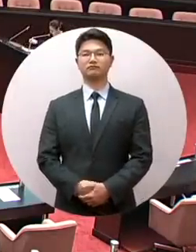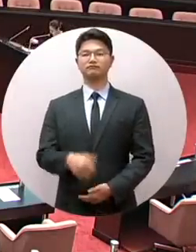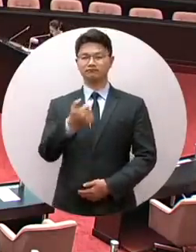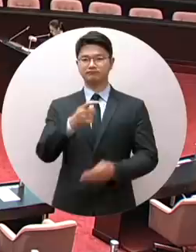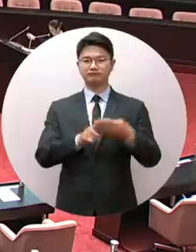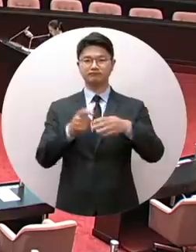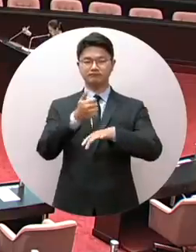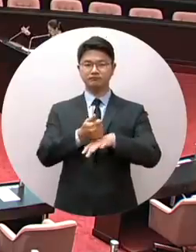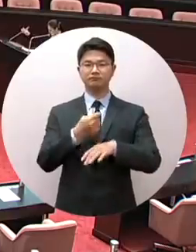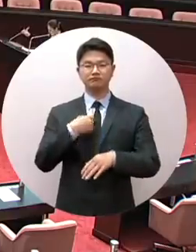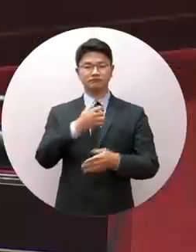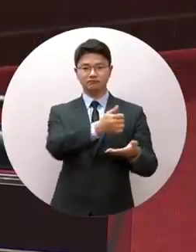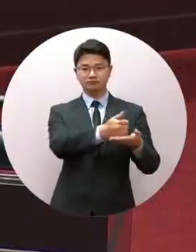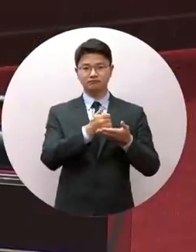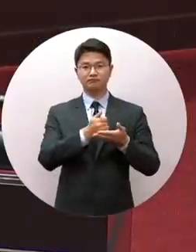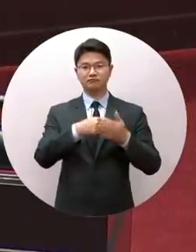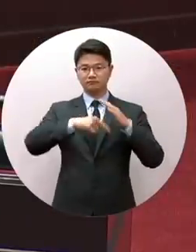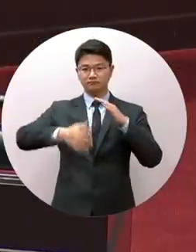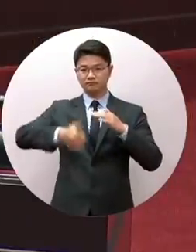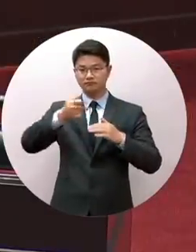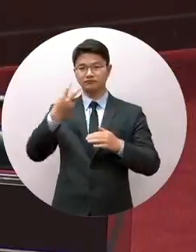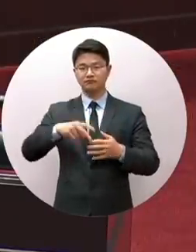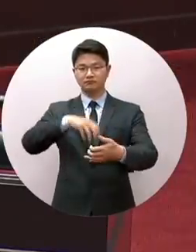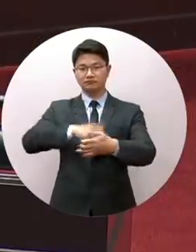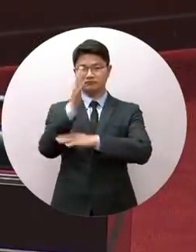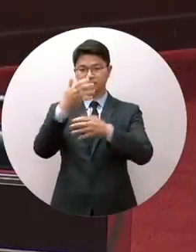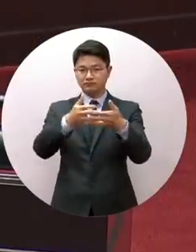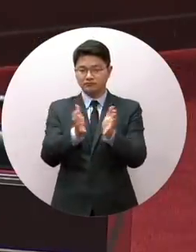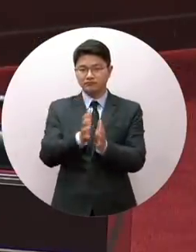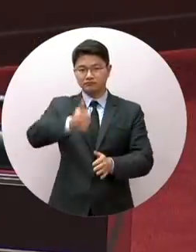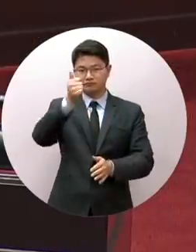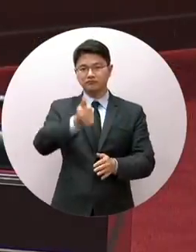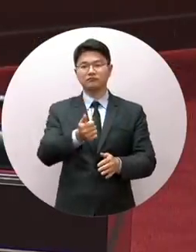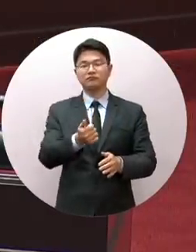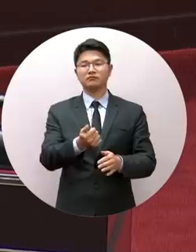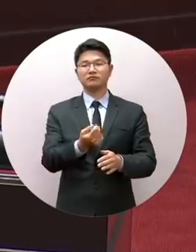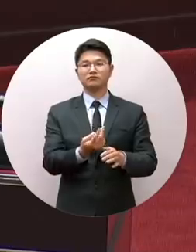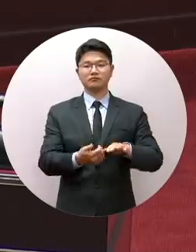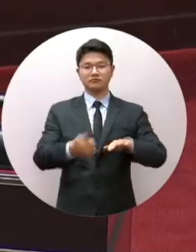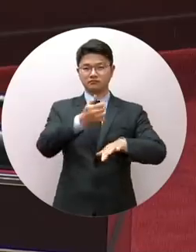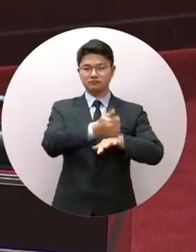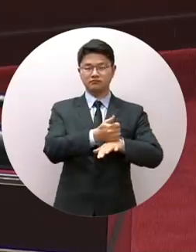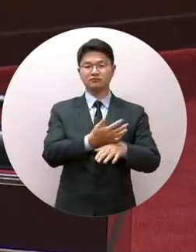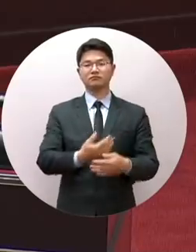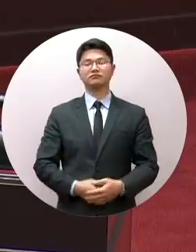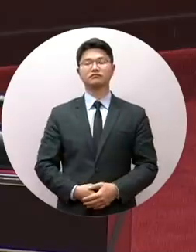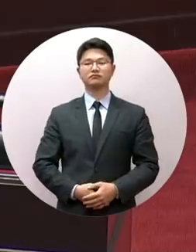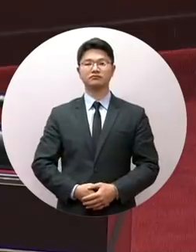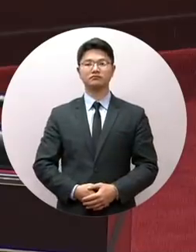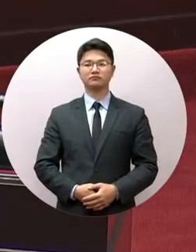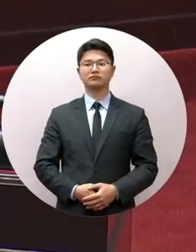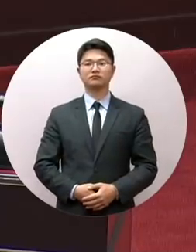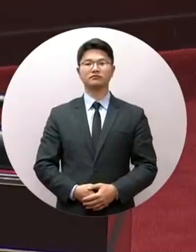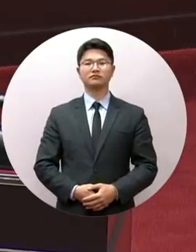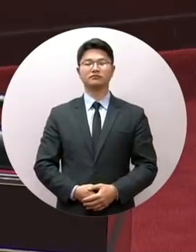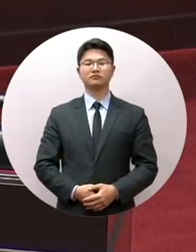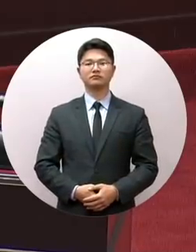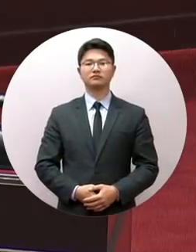谢谢主席，我可不可以请院长以及我们内政部部长， 请苏院长、内政部徐部长。